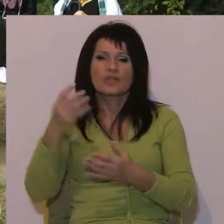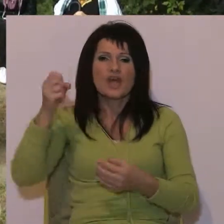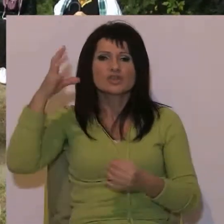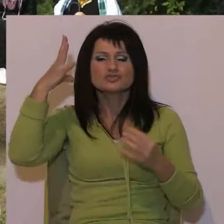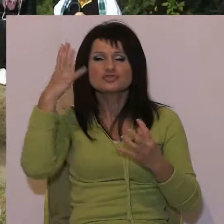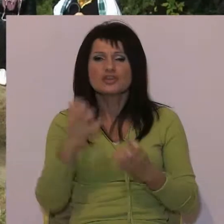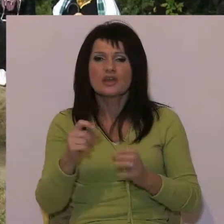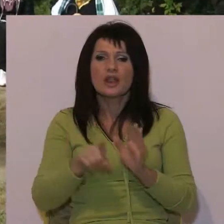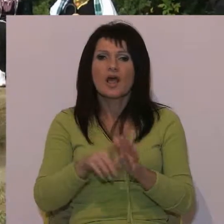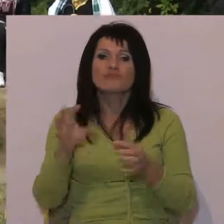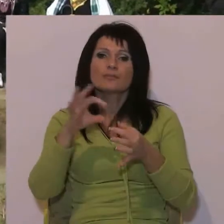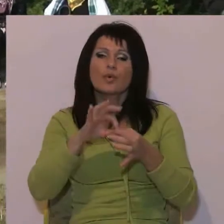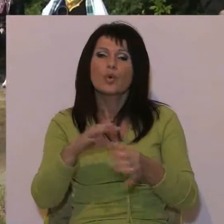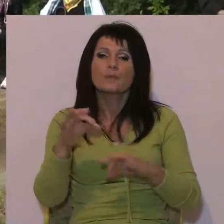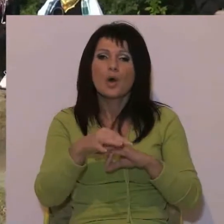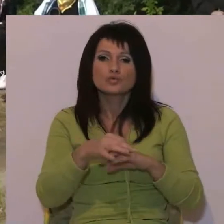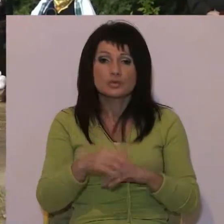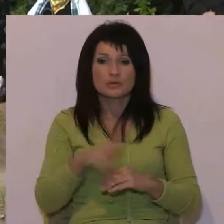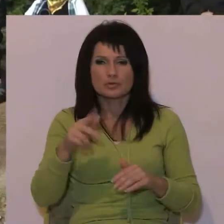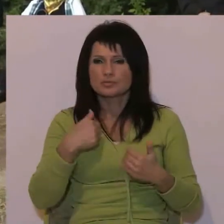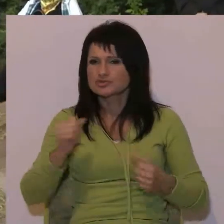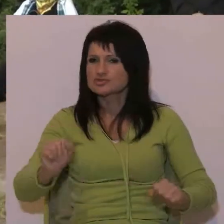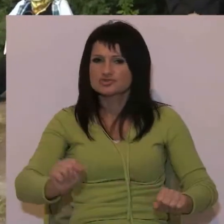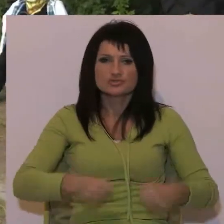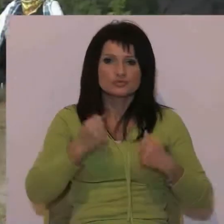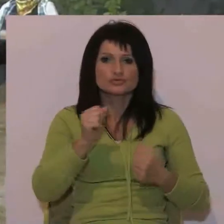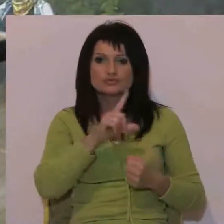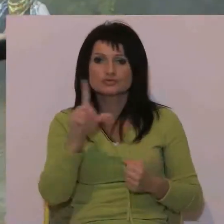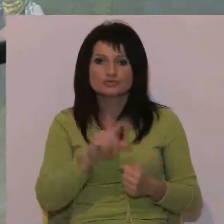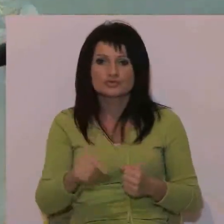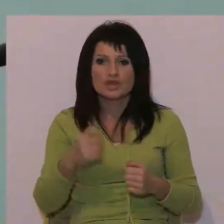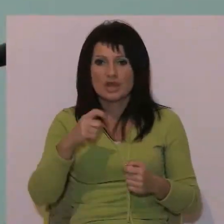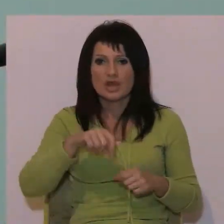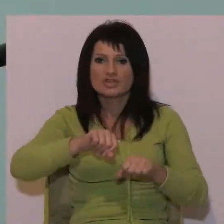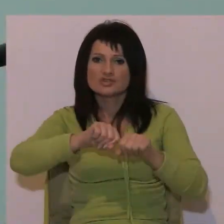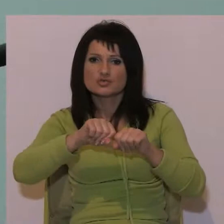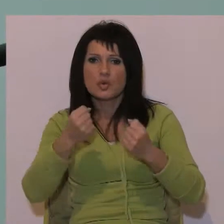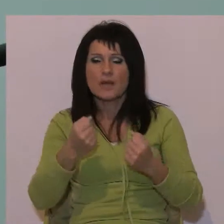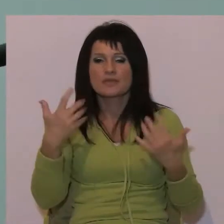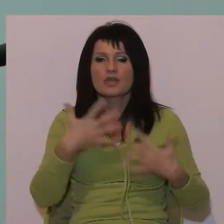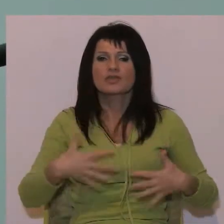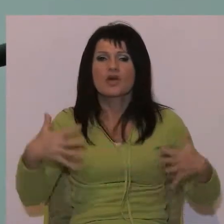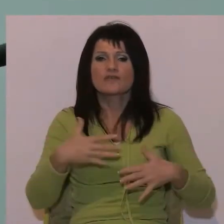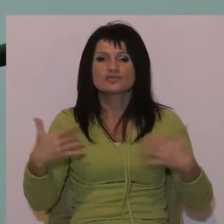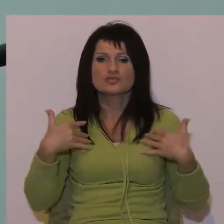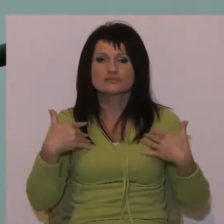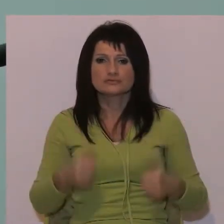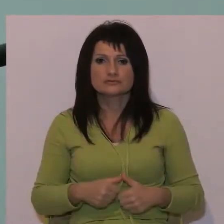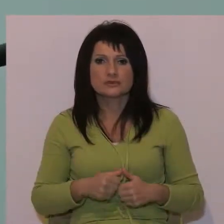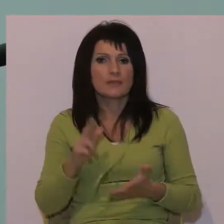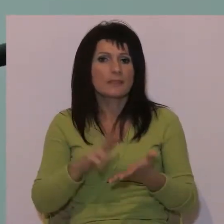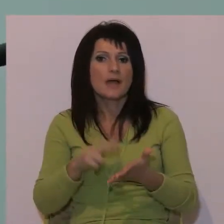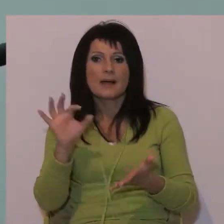współmałżonku, może być tak ciężki, że złamie towarzysza życia. Na